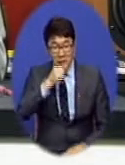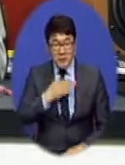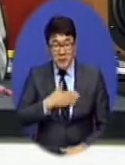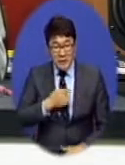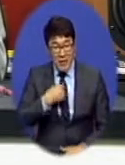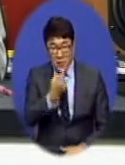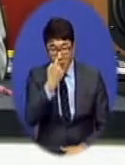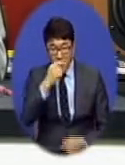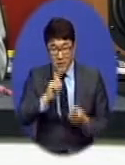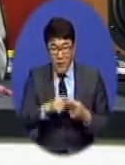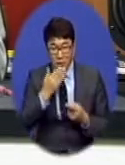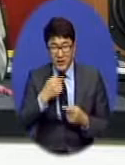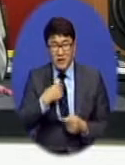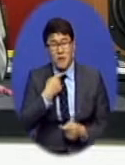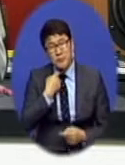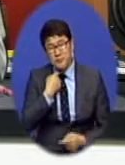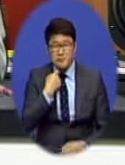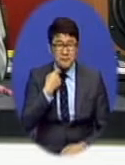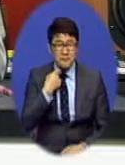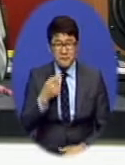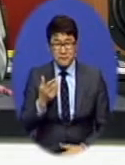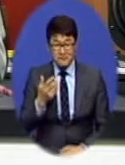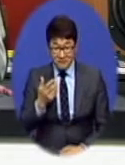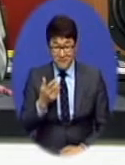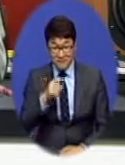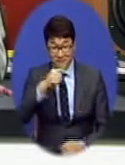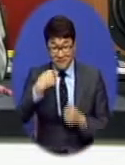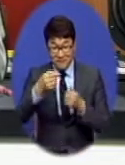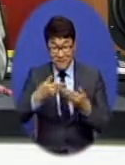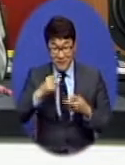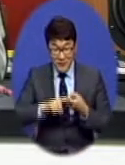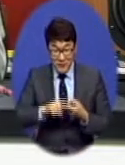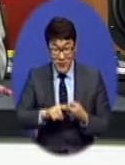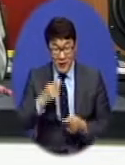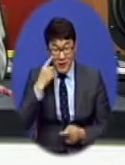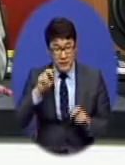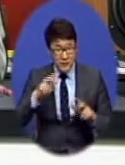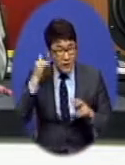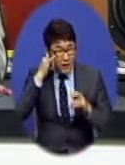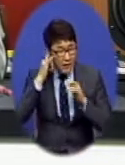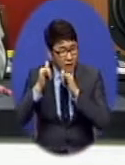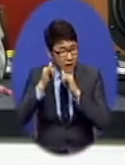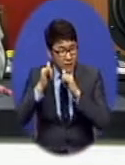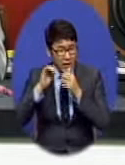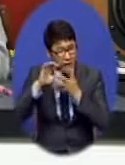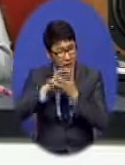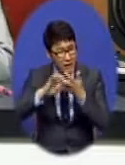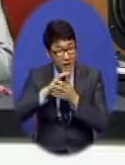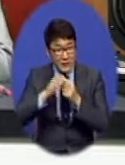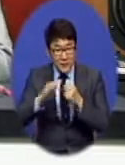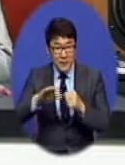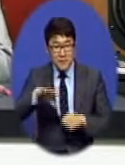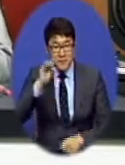매운탕 한번 먹어볼게요. 저도 약간 목이 컬컬하거든요. 근데 반성옥님. 지금 네. 저희 수신 상태도 조금 좋지 않고 그러니까